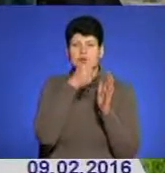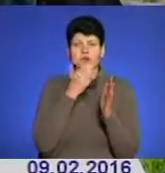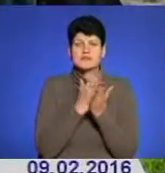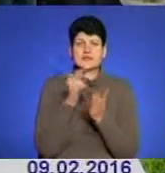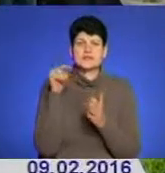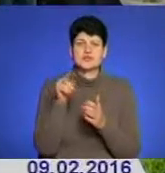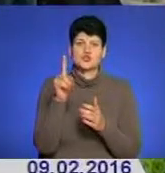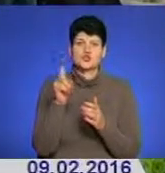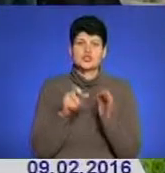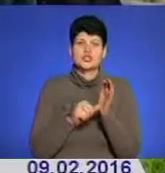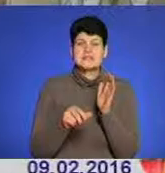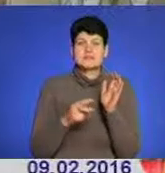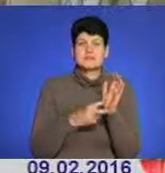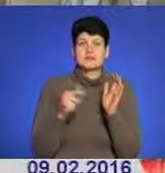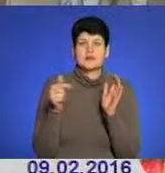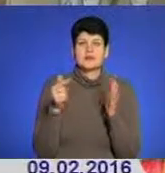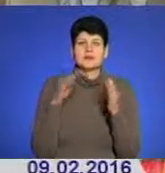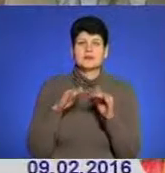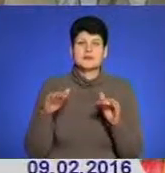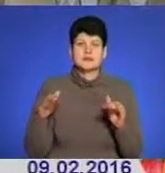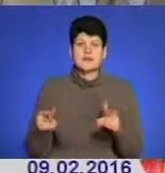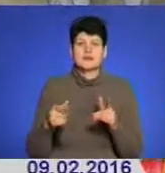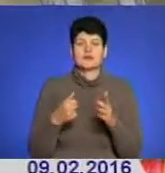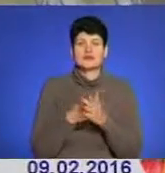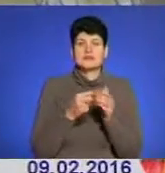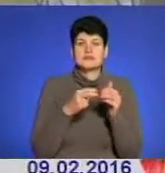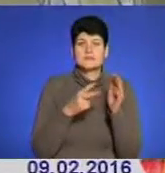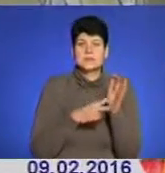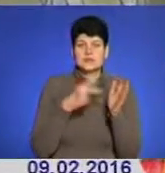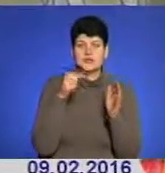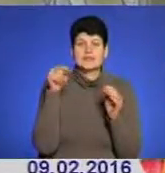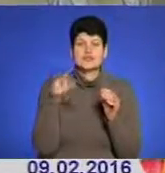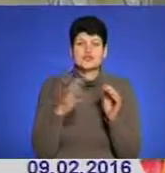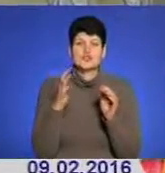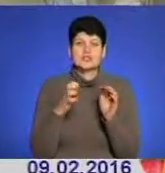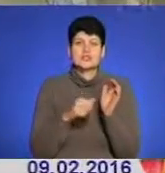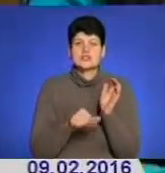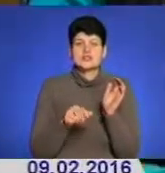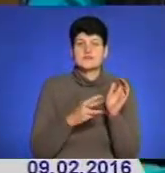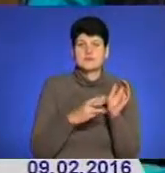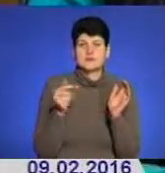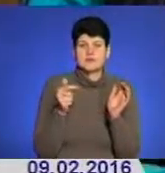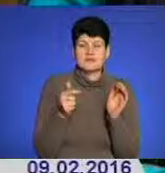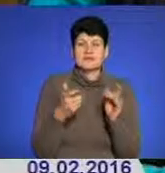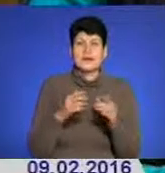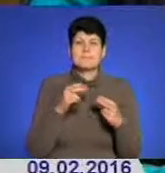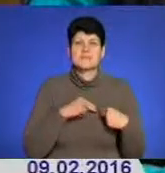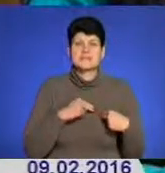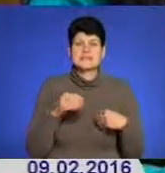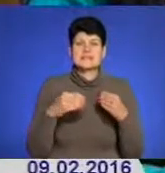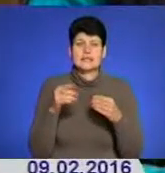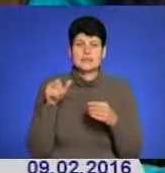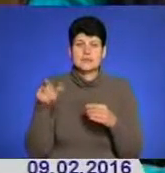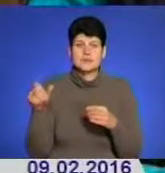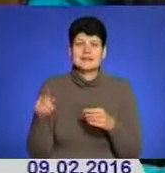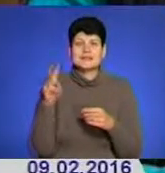1167 гривень, для дітей до 17 років – 1468 гривень, для працездатних осіб прожитковий мінімум –